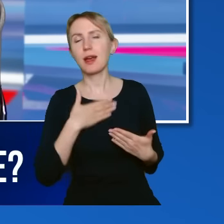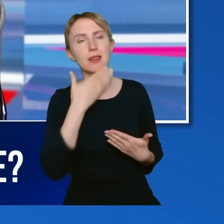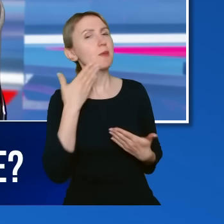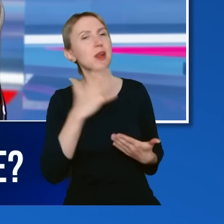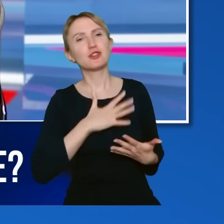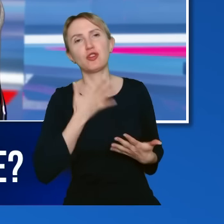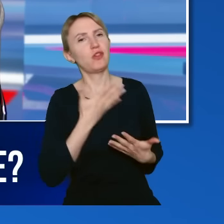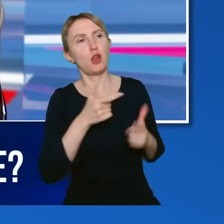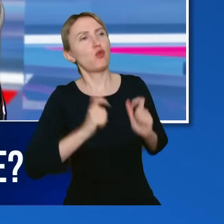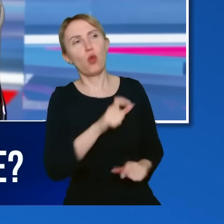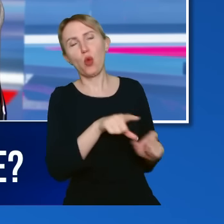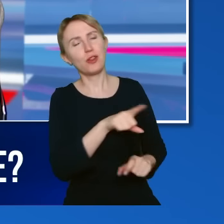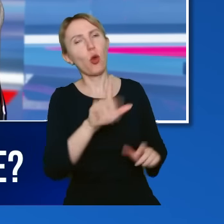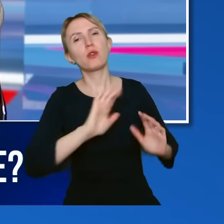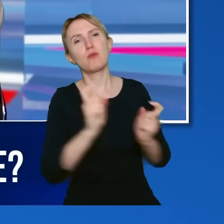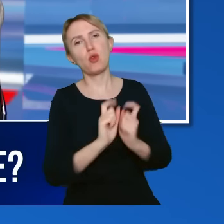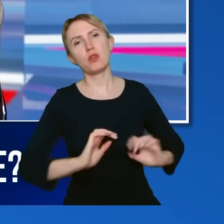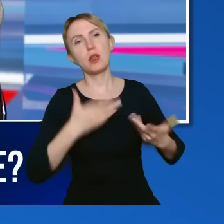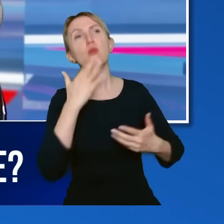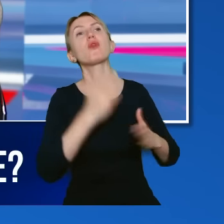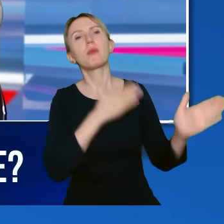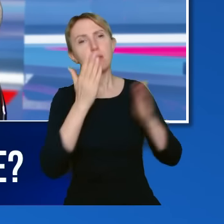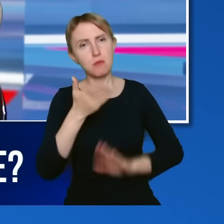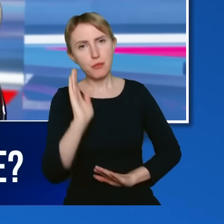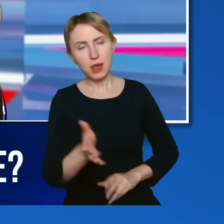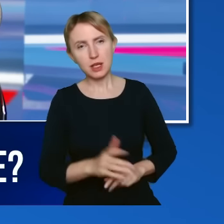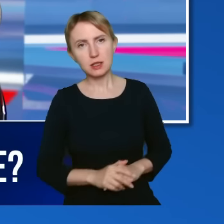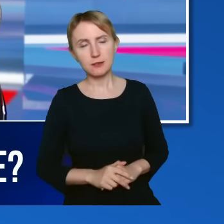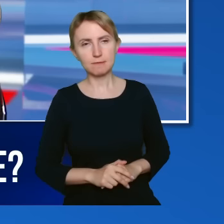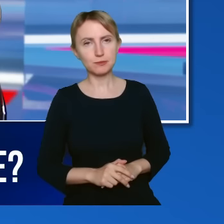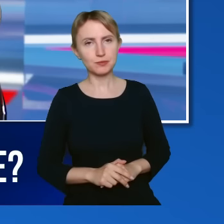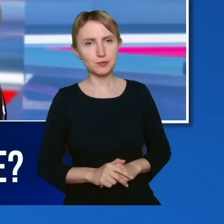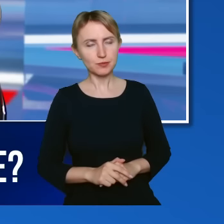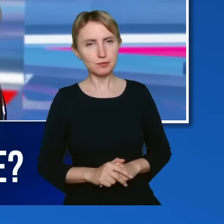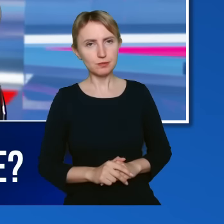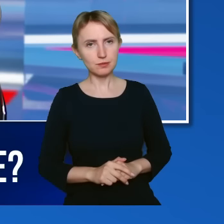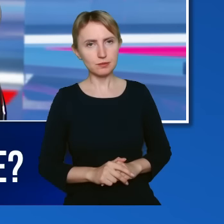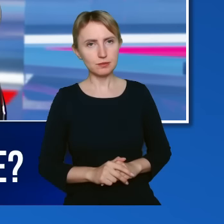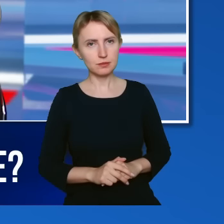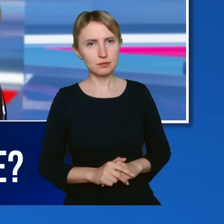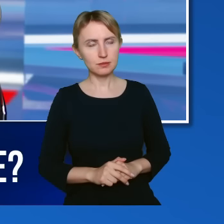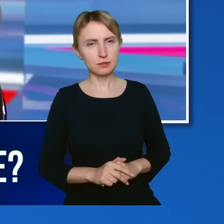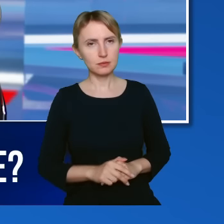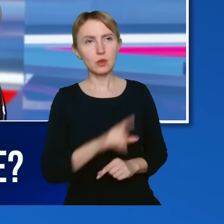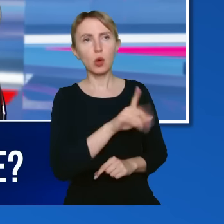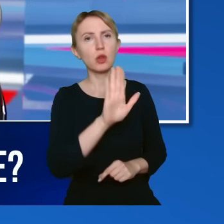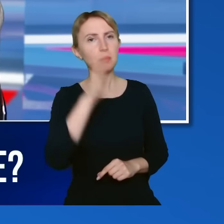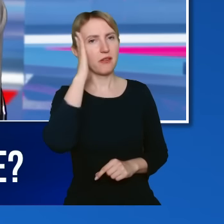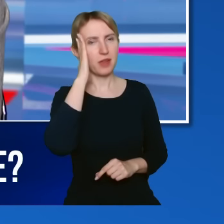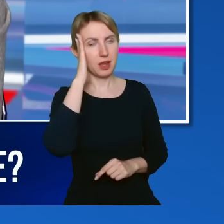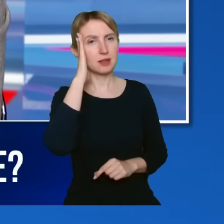rolnikom, że oni protestują i zapowiadają kolejne blokady i protesty, ponieważ zdają sobie sprawę,